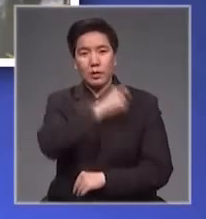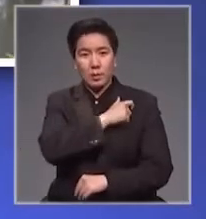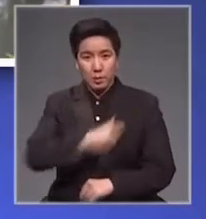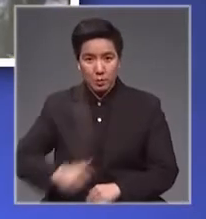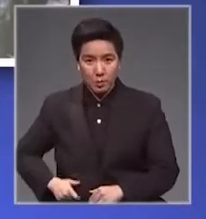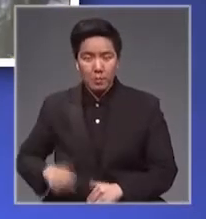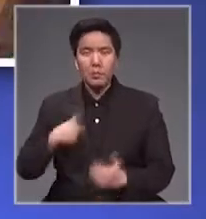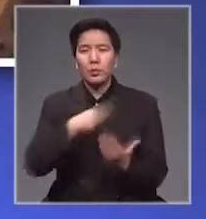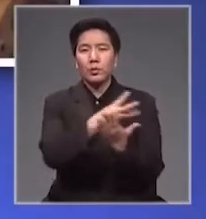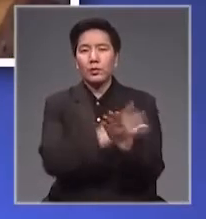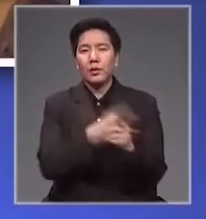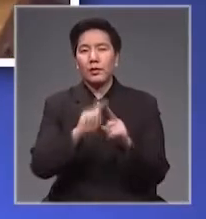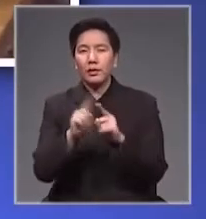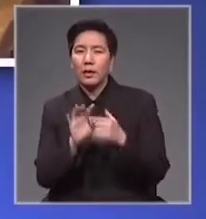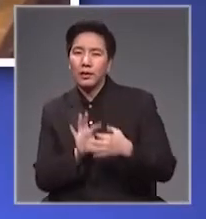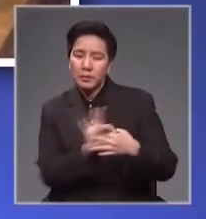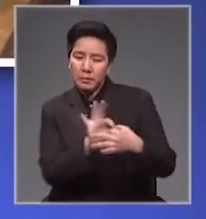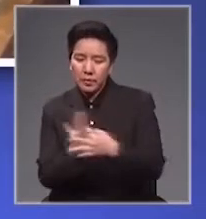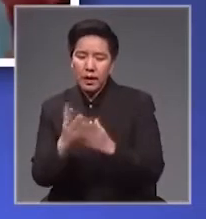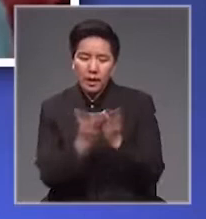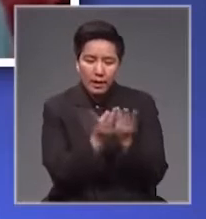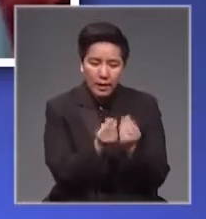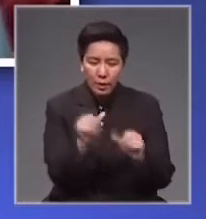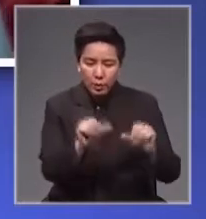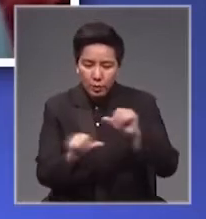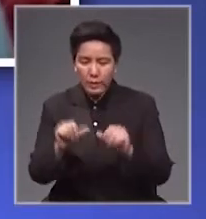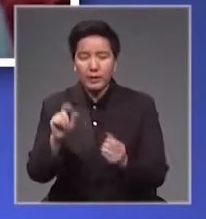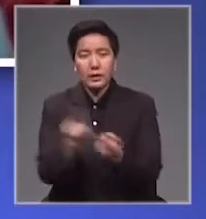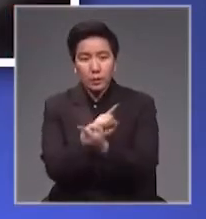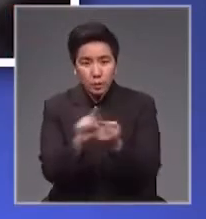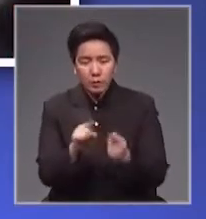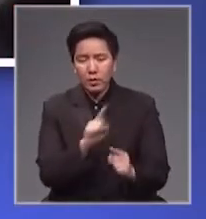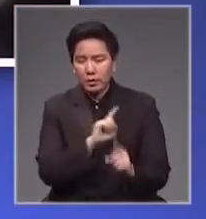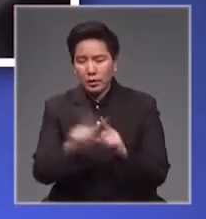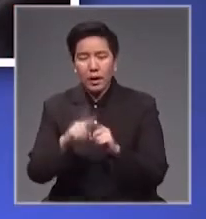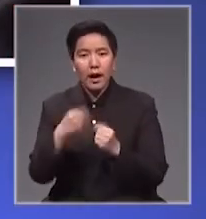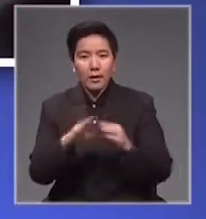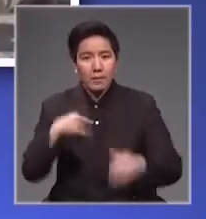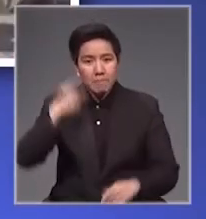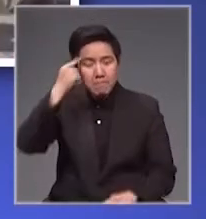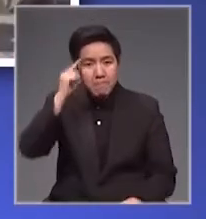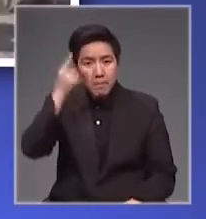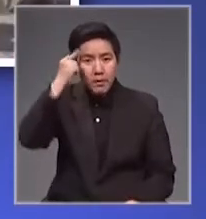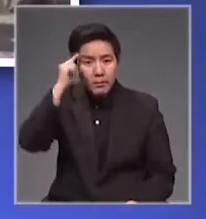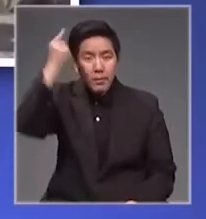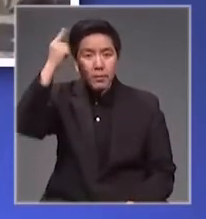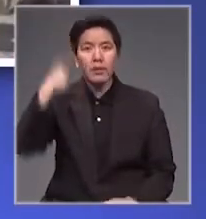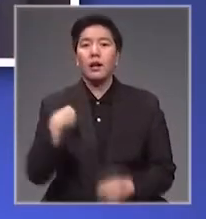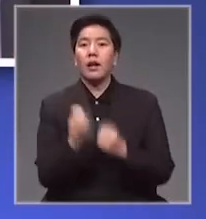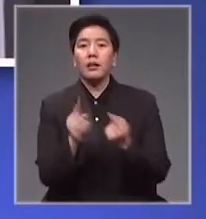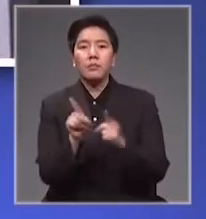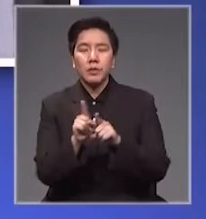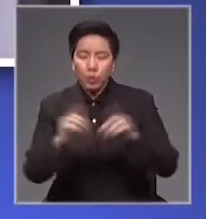ระวิชาต่างๆได้ในเวลาเดียวกันทั้งคณิตวิทย์สังคมโดยกระตุ้นจินตนาการและความคิดสร้างสรรค์ส่งเสริม